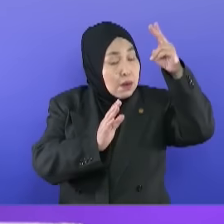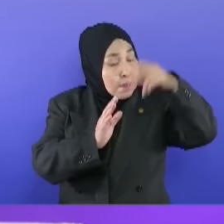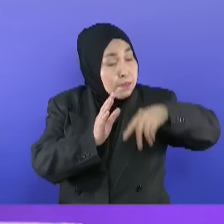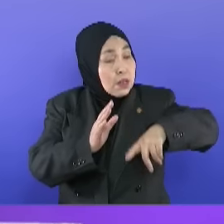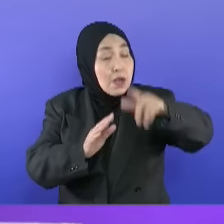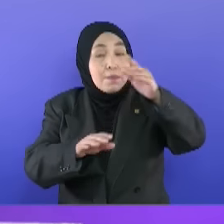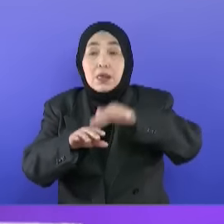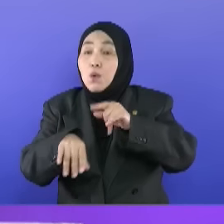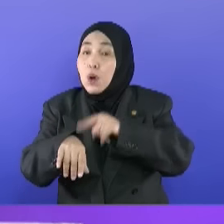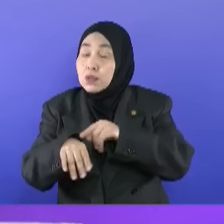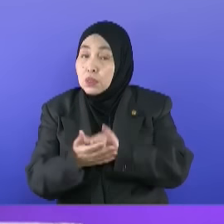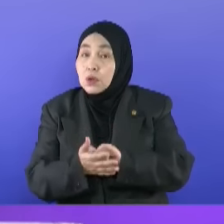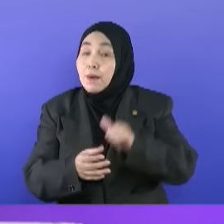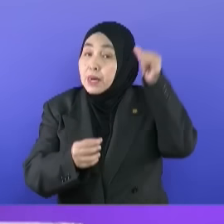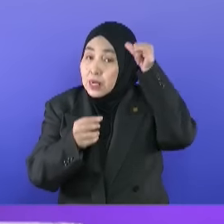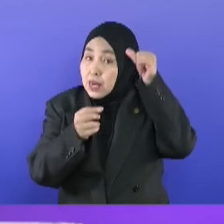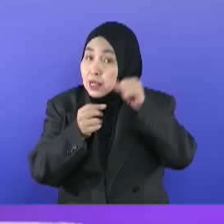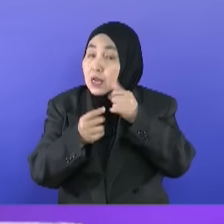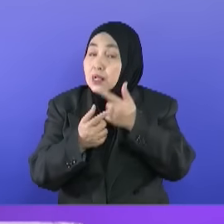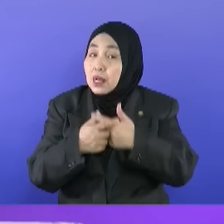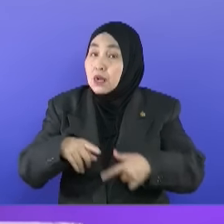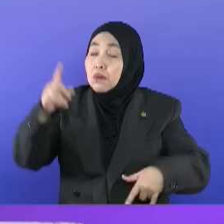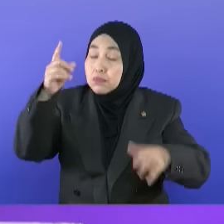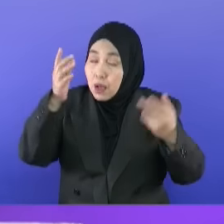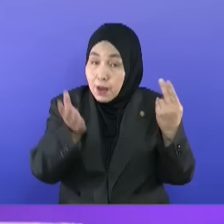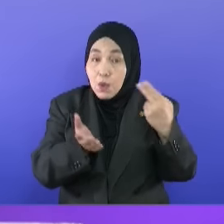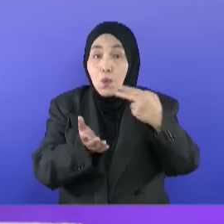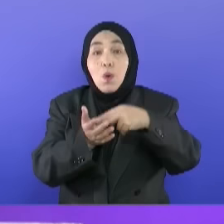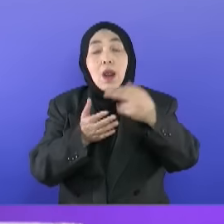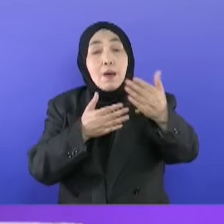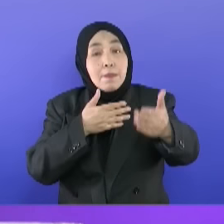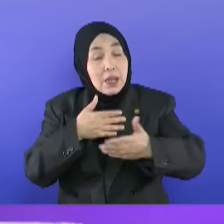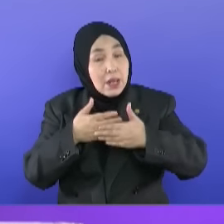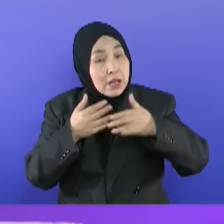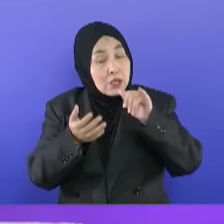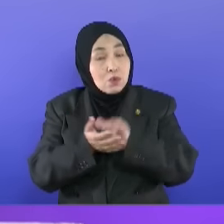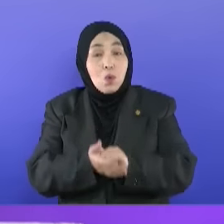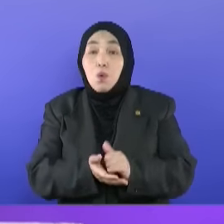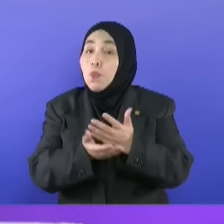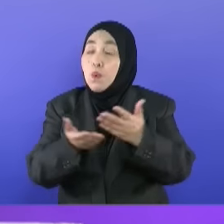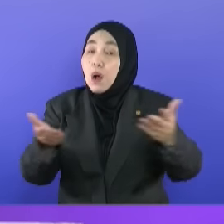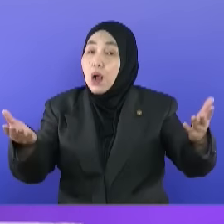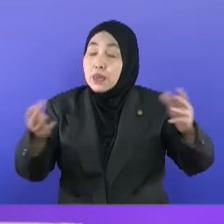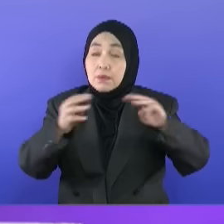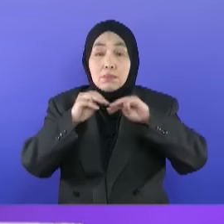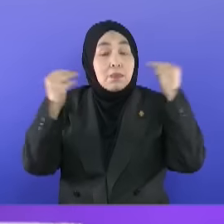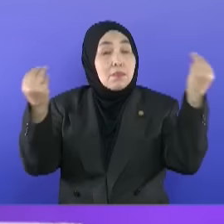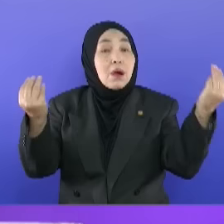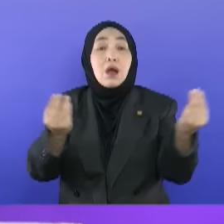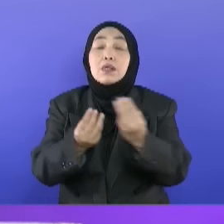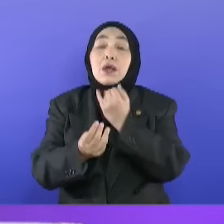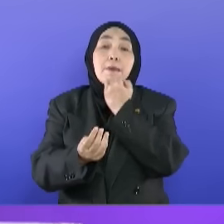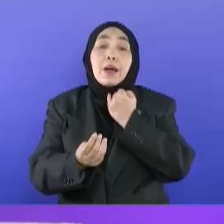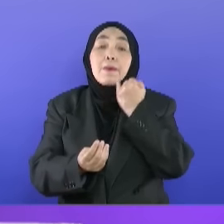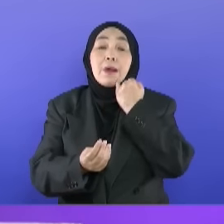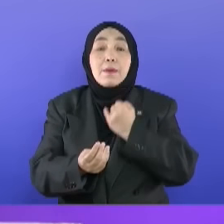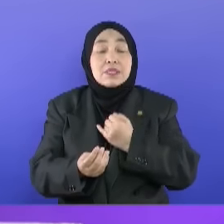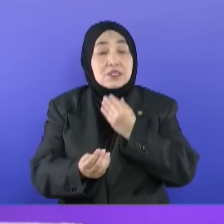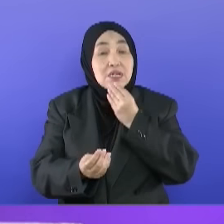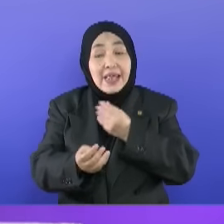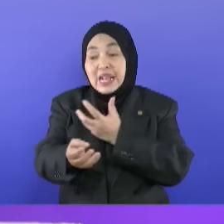masa itu. Inilah peringatan daripada Allah Subhanahuwataala. Allah mengulang balik ya itu. Ya Bani Israel, wahai anak keturunan